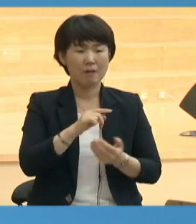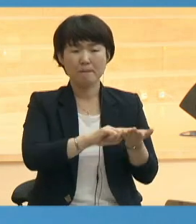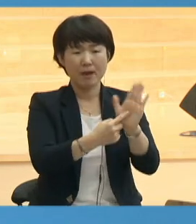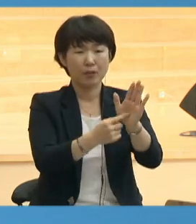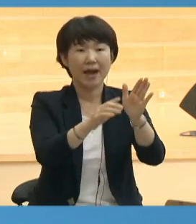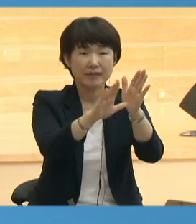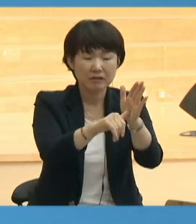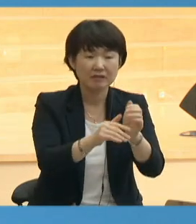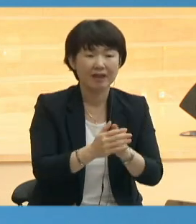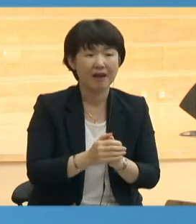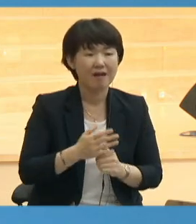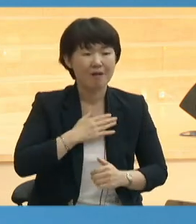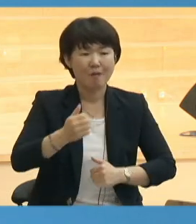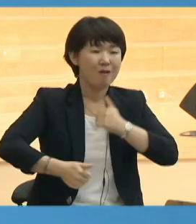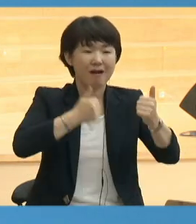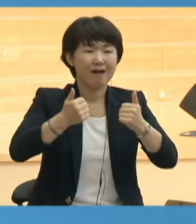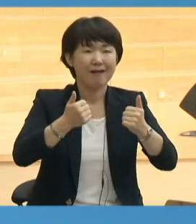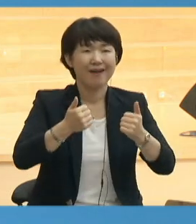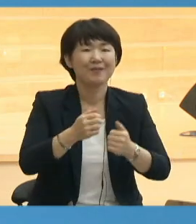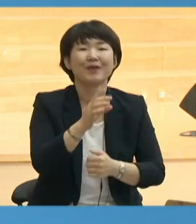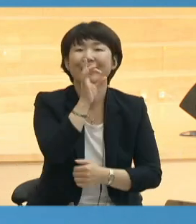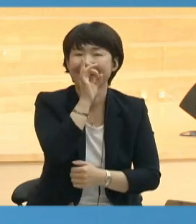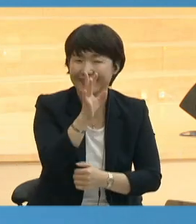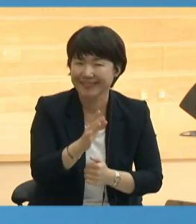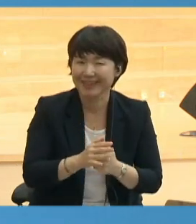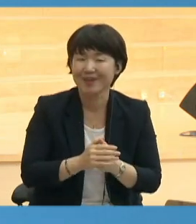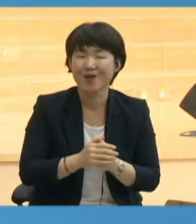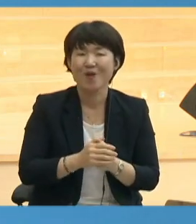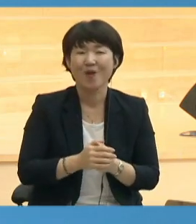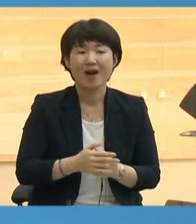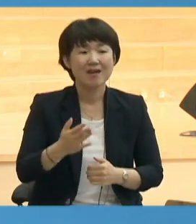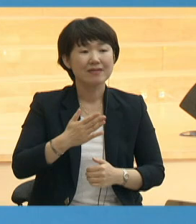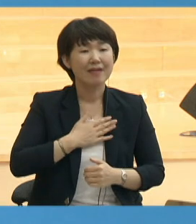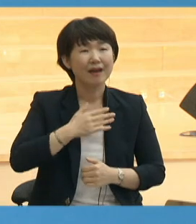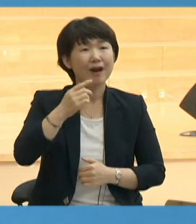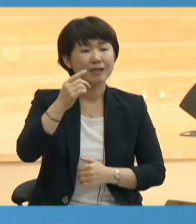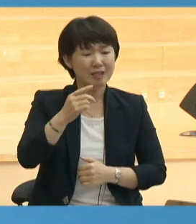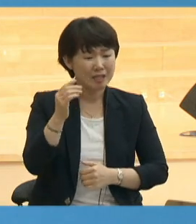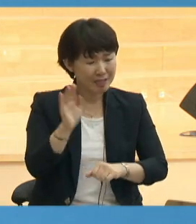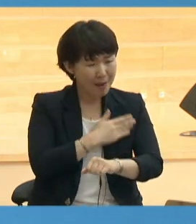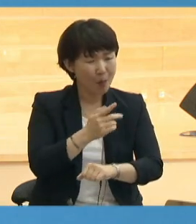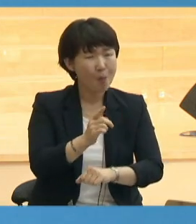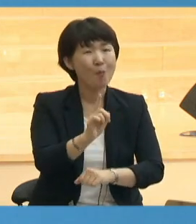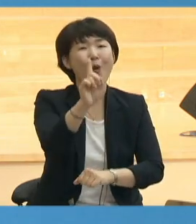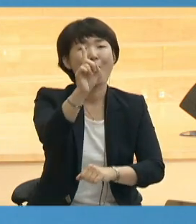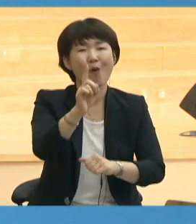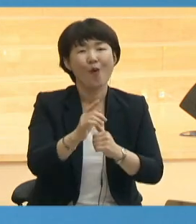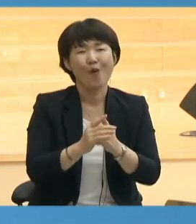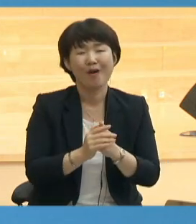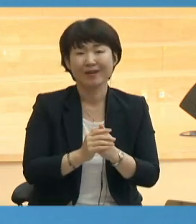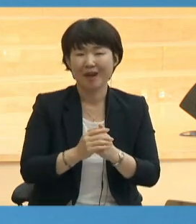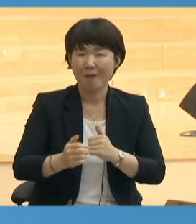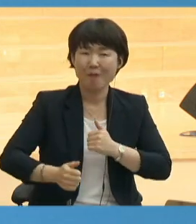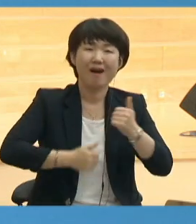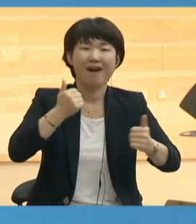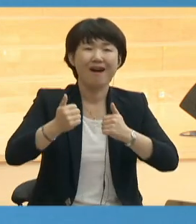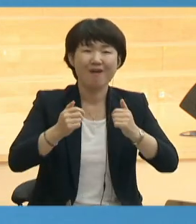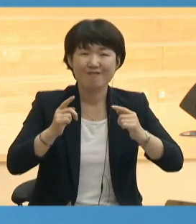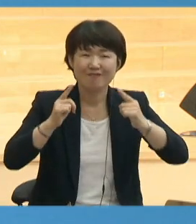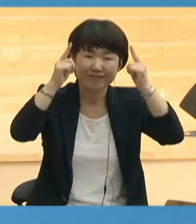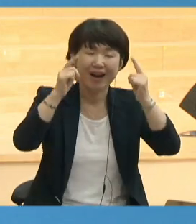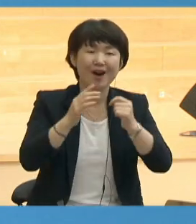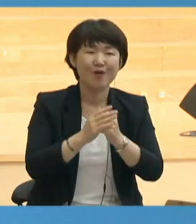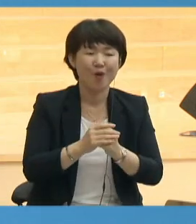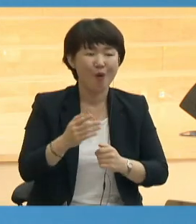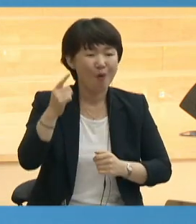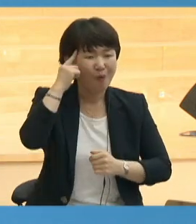형기를 부리면 안 됩니다 혈기를 아 우리가 뭘 잘못했는데 그 애가 뭘 잘못했는데 우리만 꼭 찍어 가지고